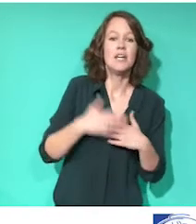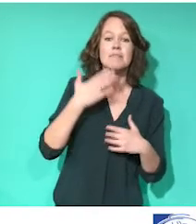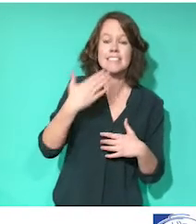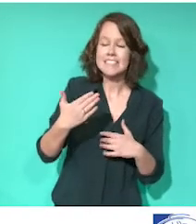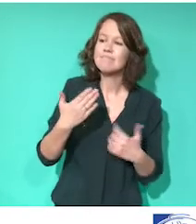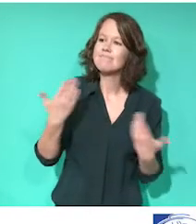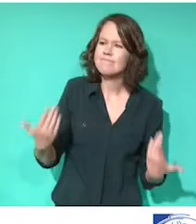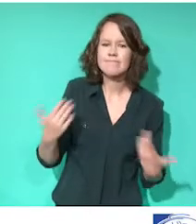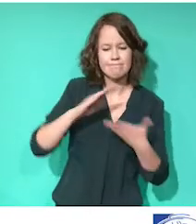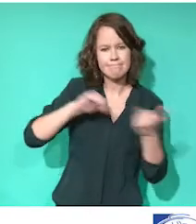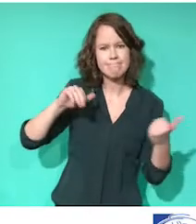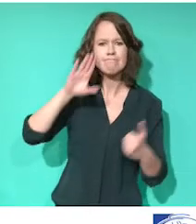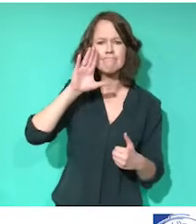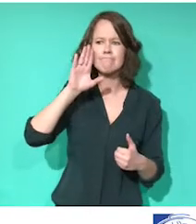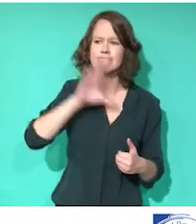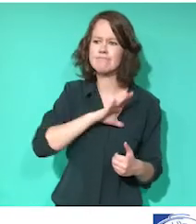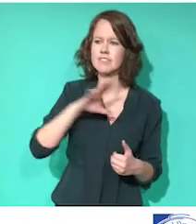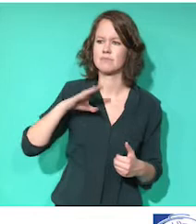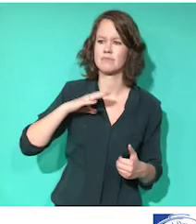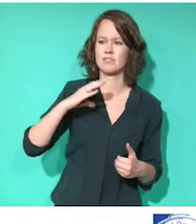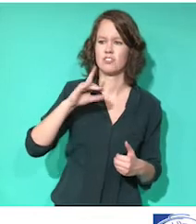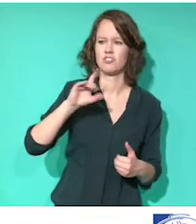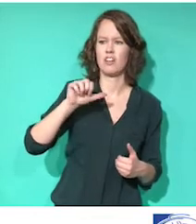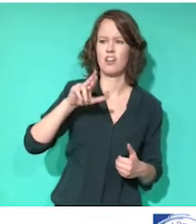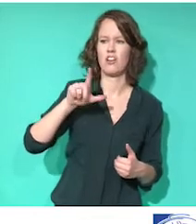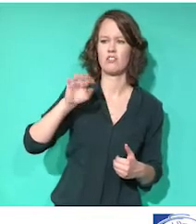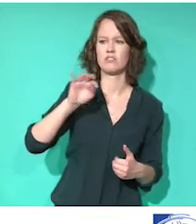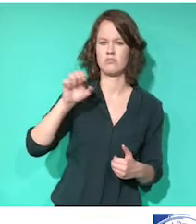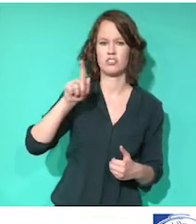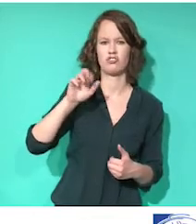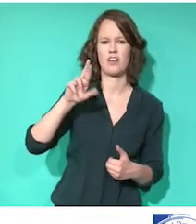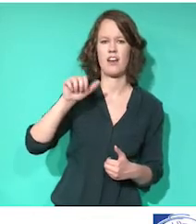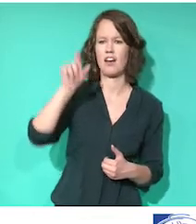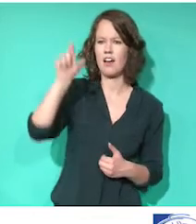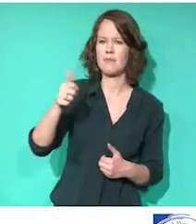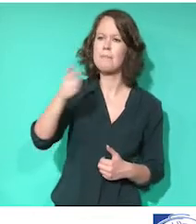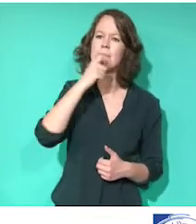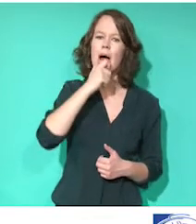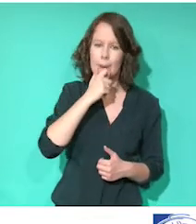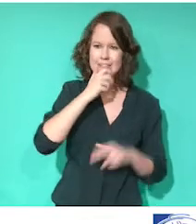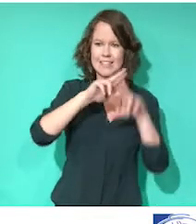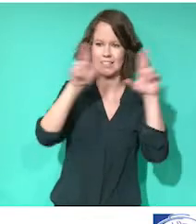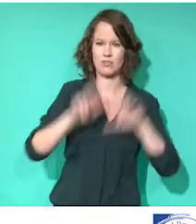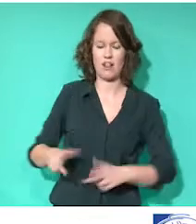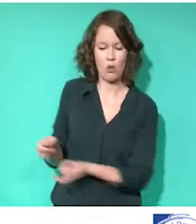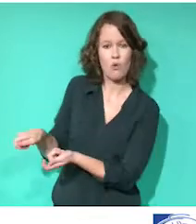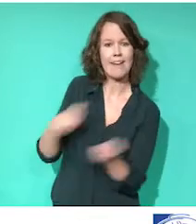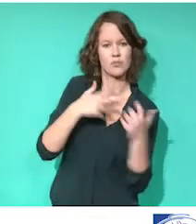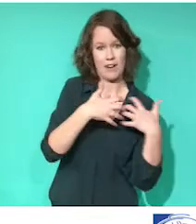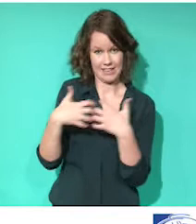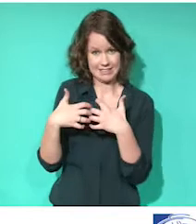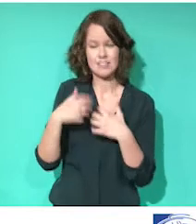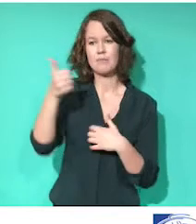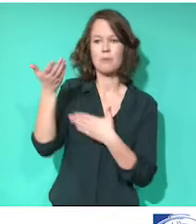J'appelle maintenant Charlotte Girard, arbitre internationale de hockey sur glace et aussi qui